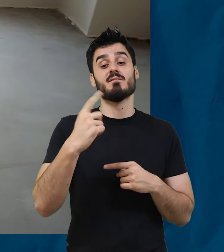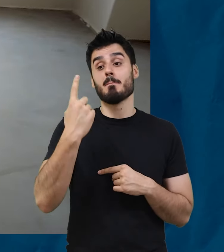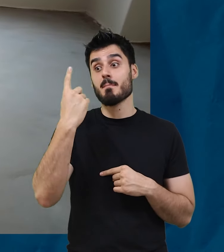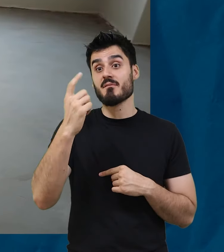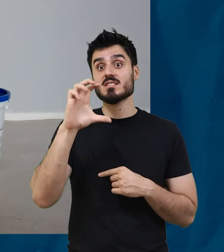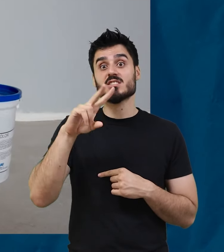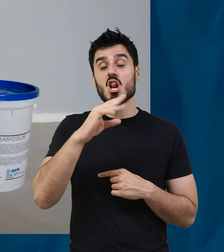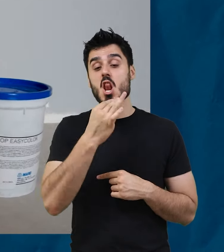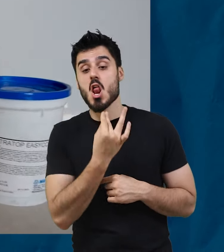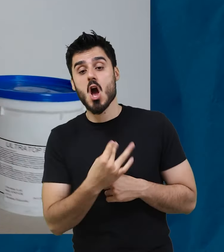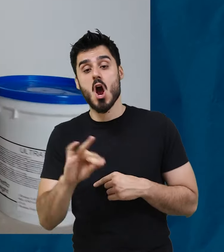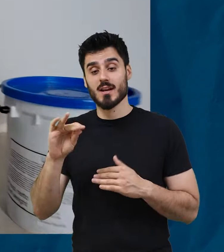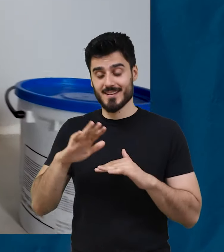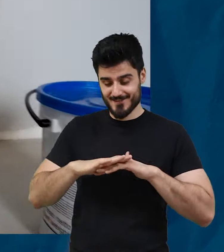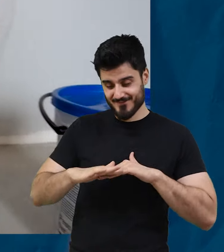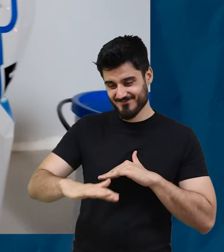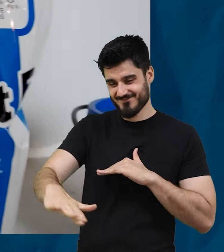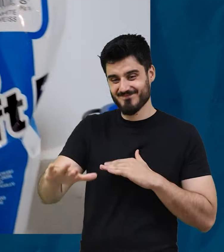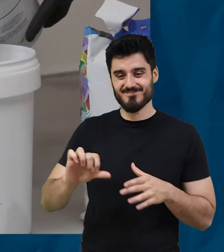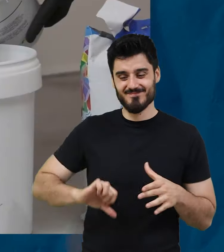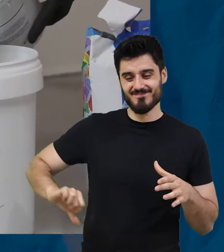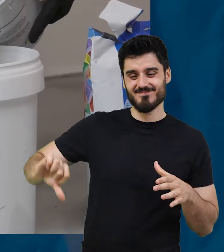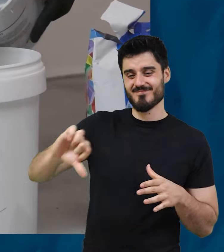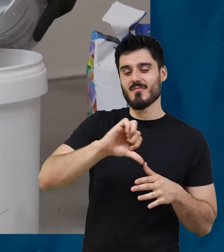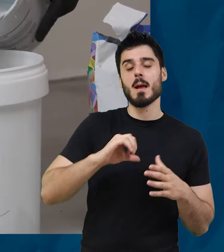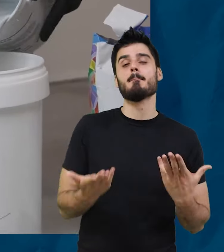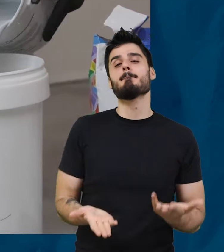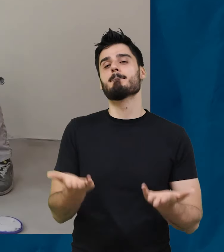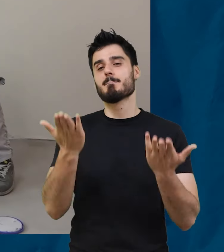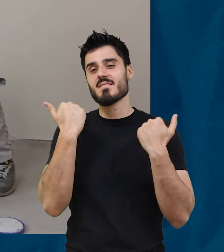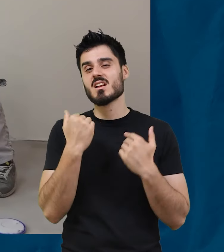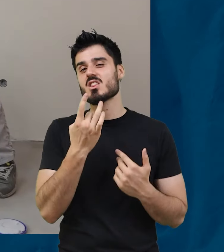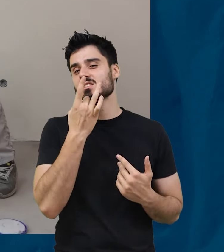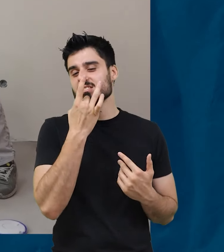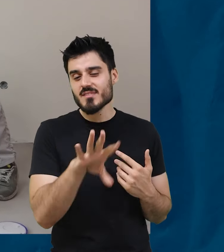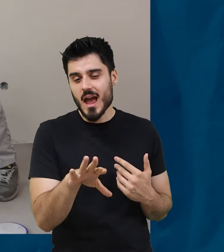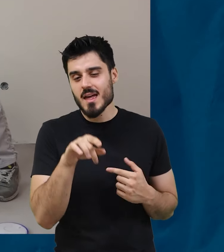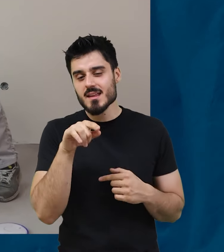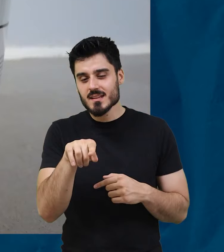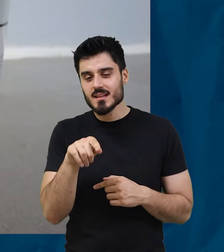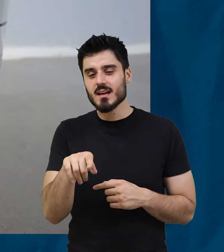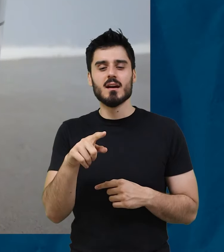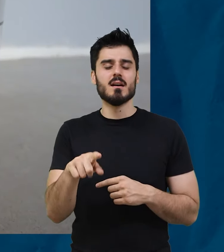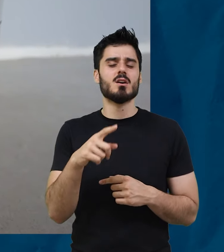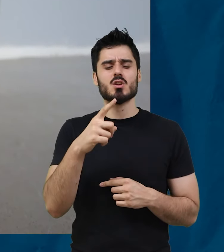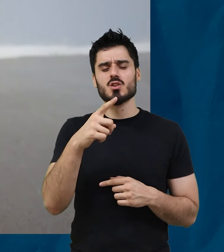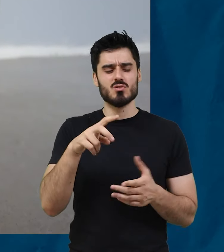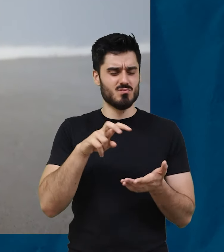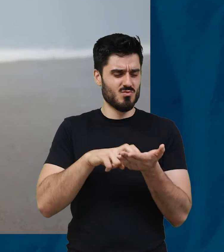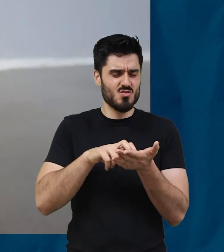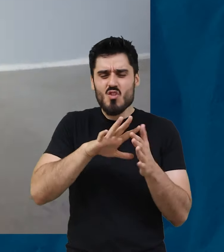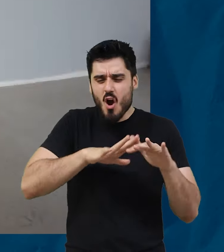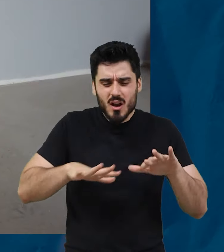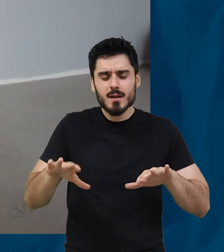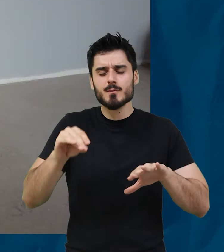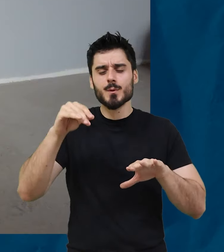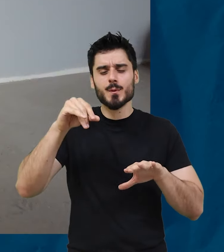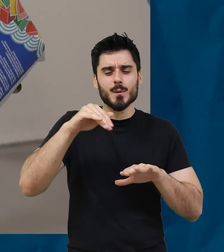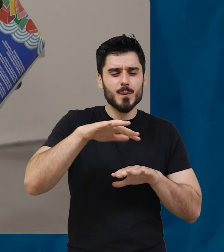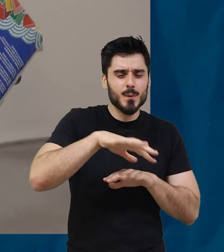полагането на първия слой ултратоп лофт, който предварително сме отсветили в желания цвят посредством ултратоп Easy